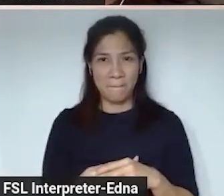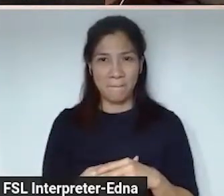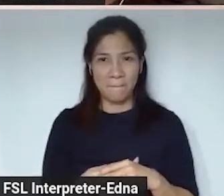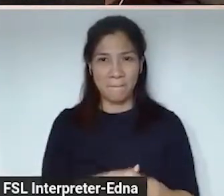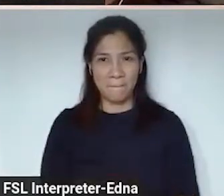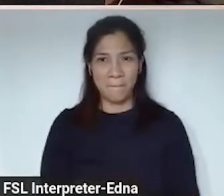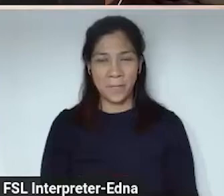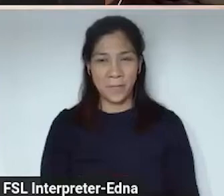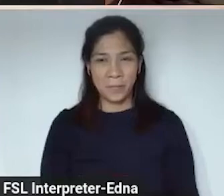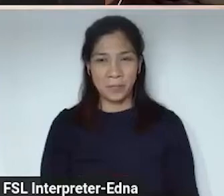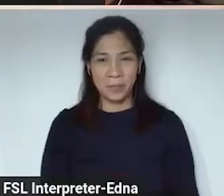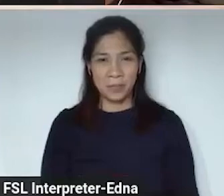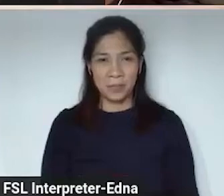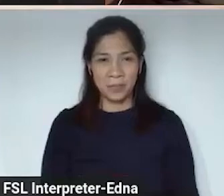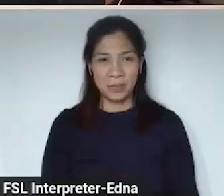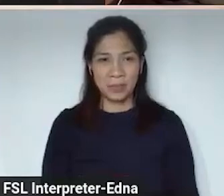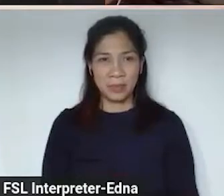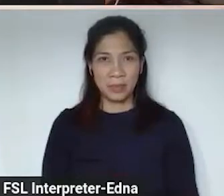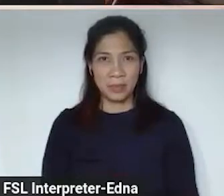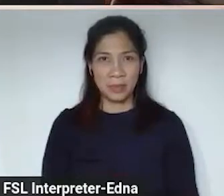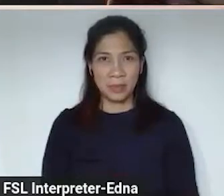Maliwanag na maliwanag, no, na